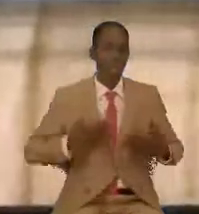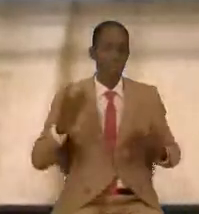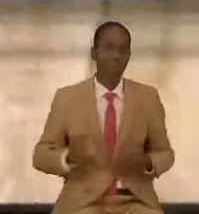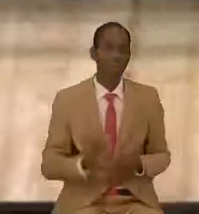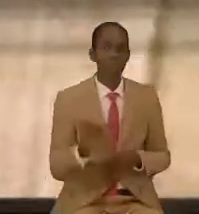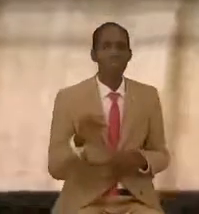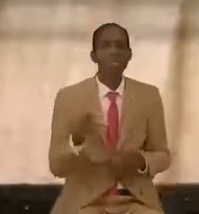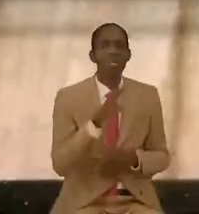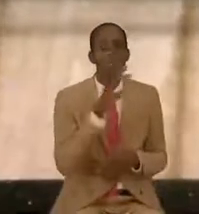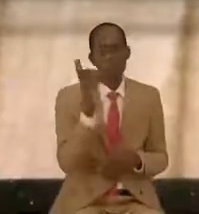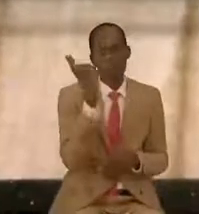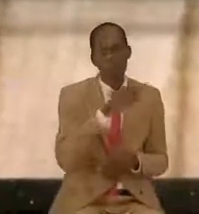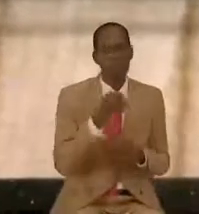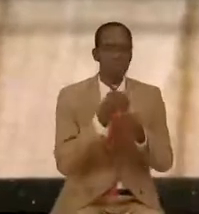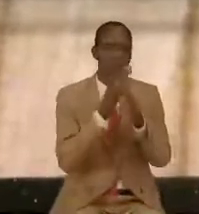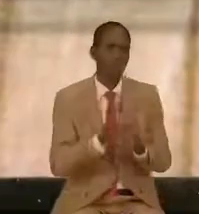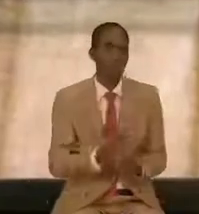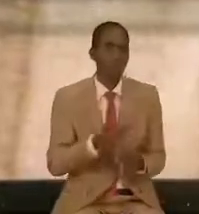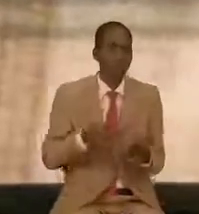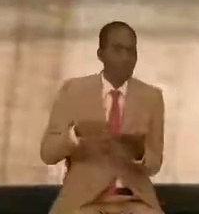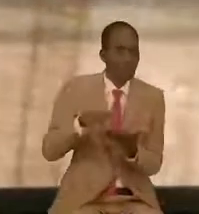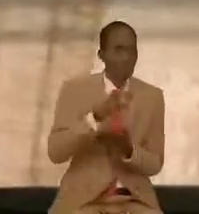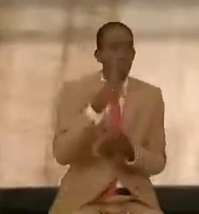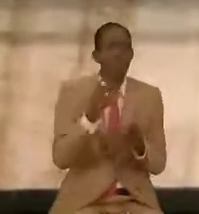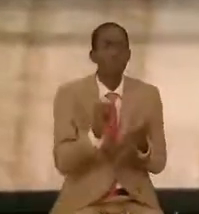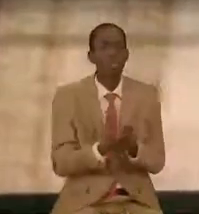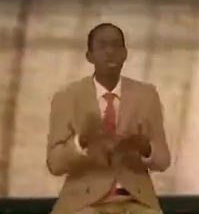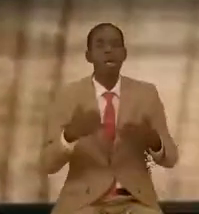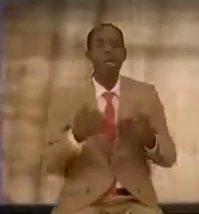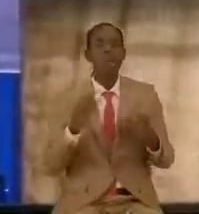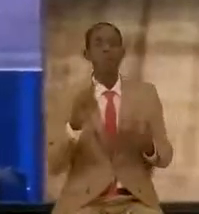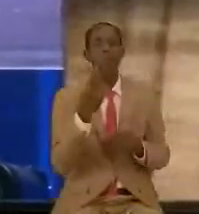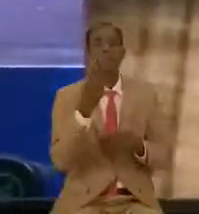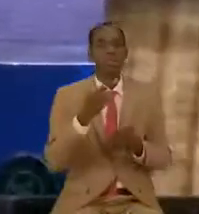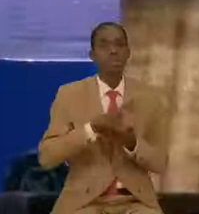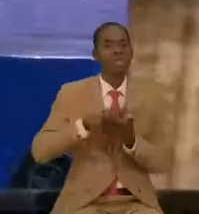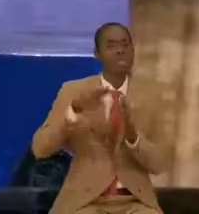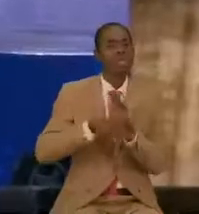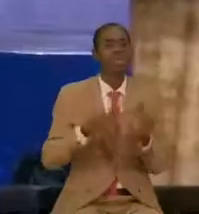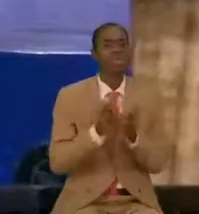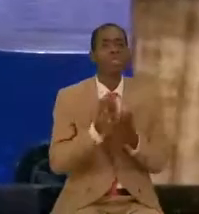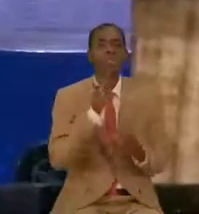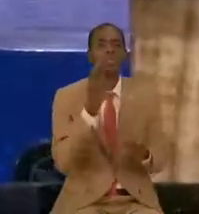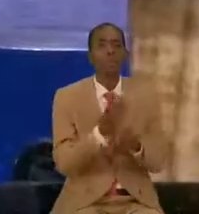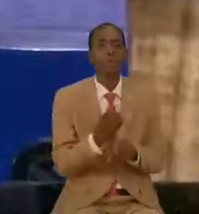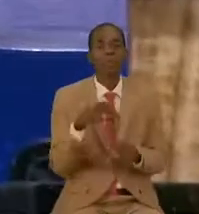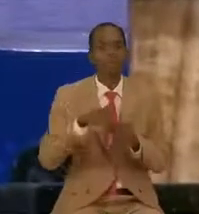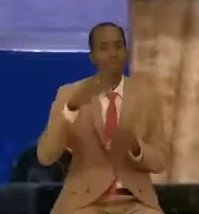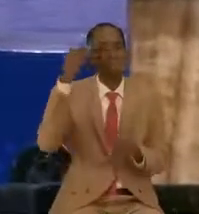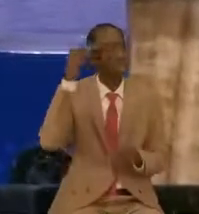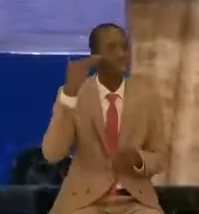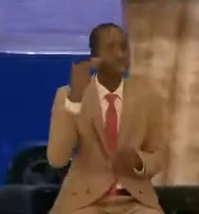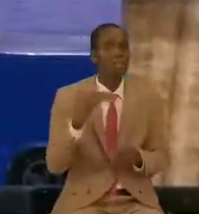vie éternelle. C'est dit que ces gens-là sont de faux apôtres. Ils n'ont que la